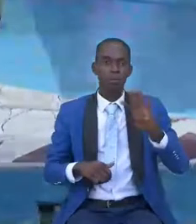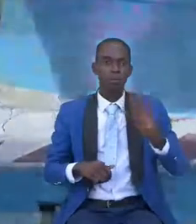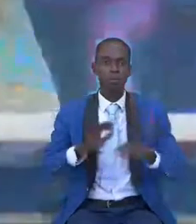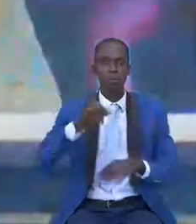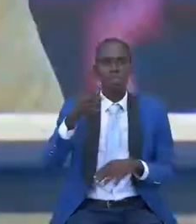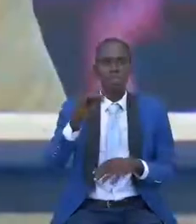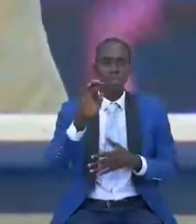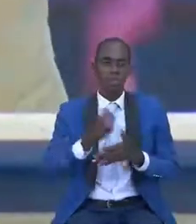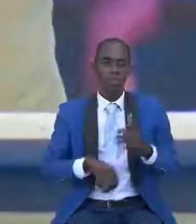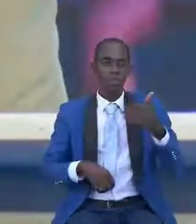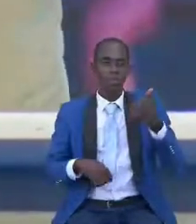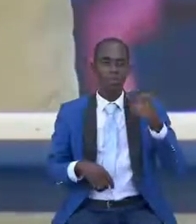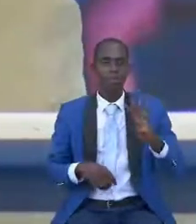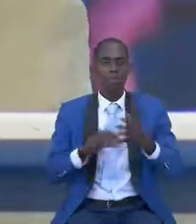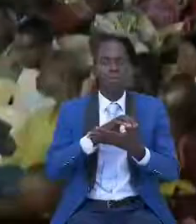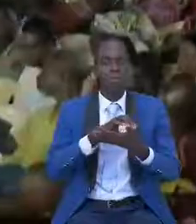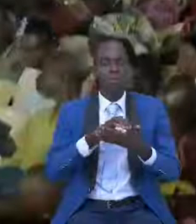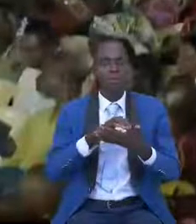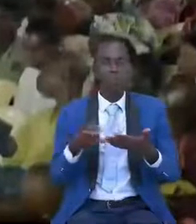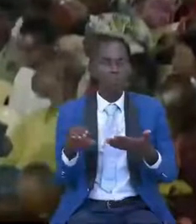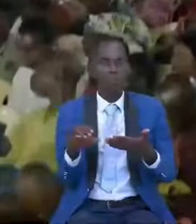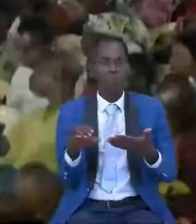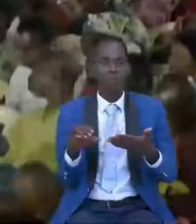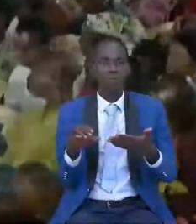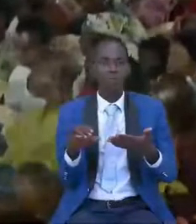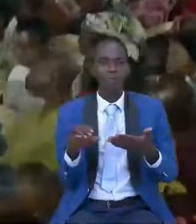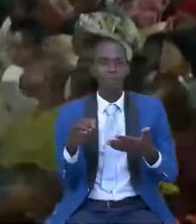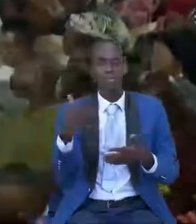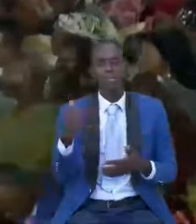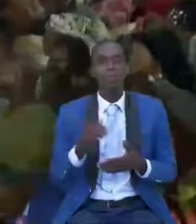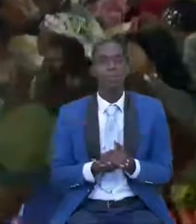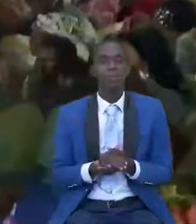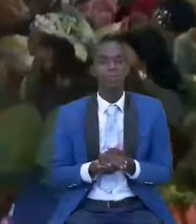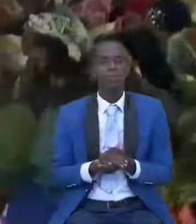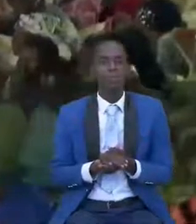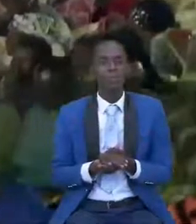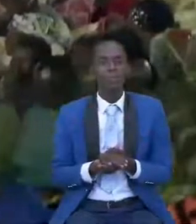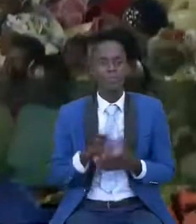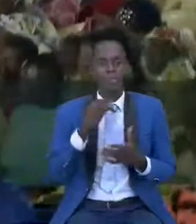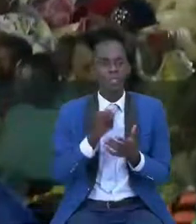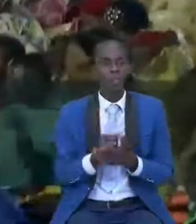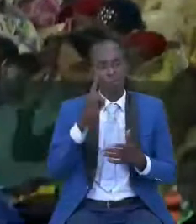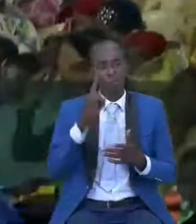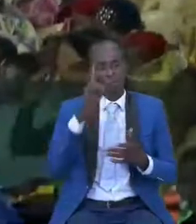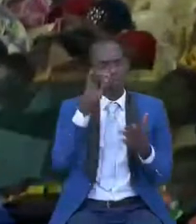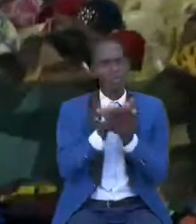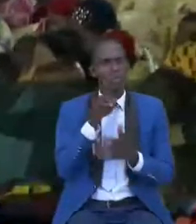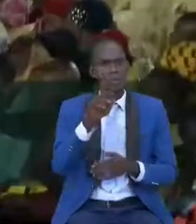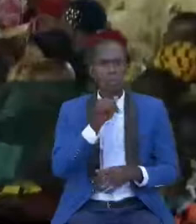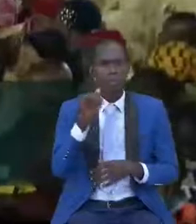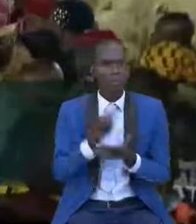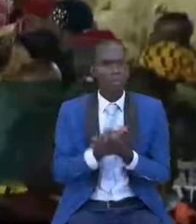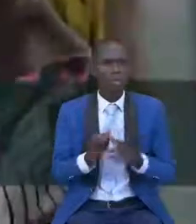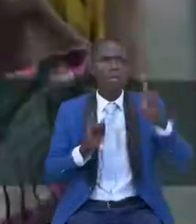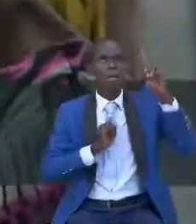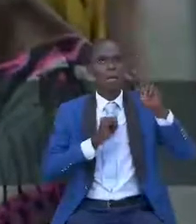Chapitre 14 de Jean. Jean chapitre 14. Lisons à partir du verset 10.